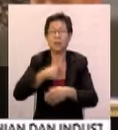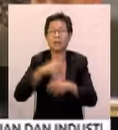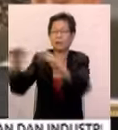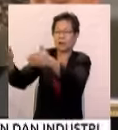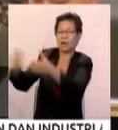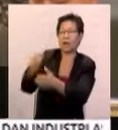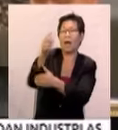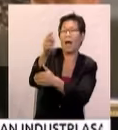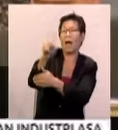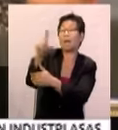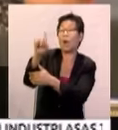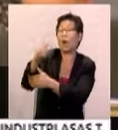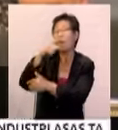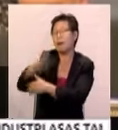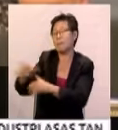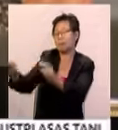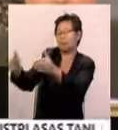itu ataupun